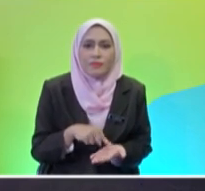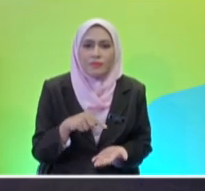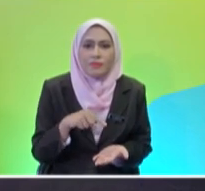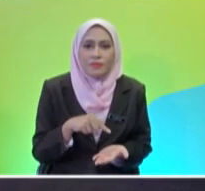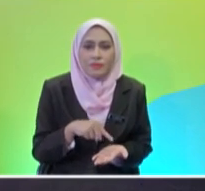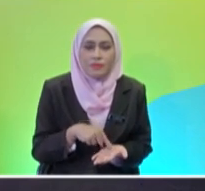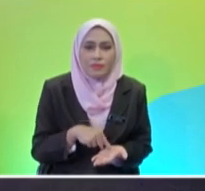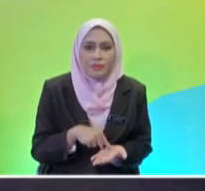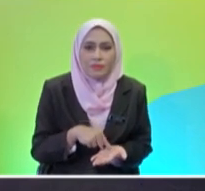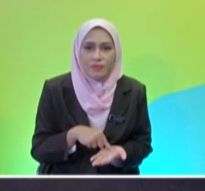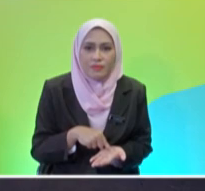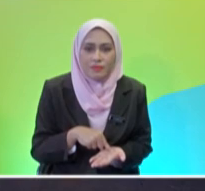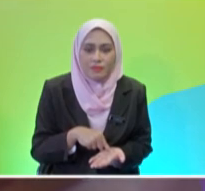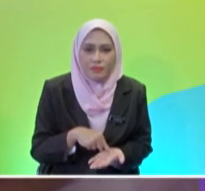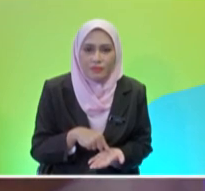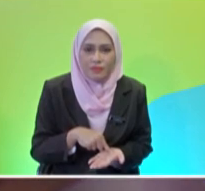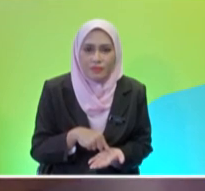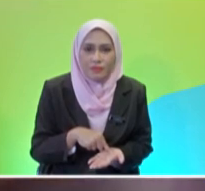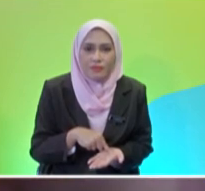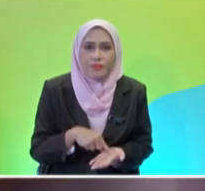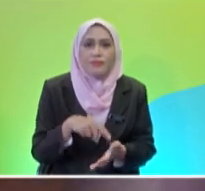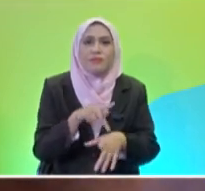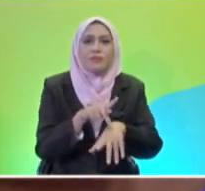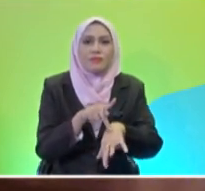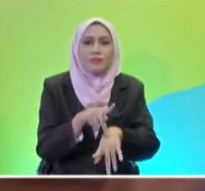Inilah dia, kita panggil kumbang.